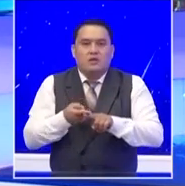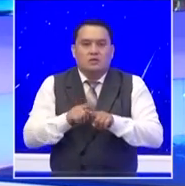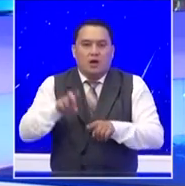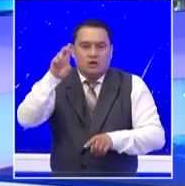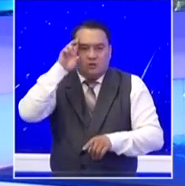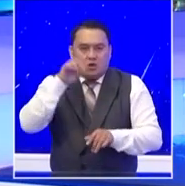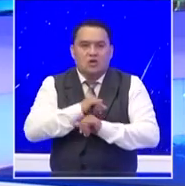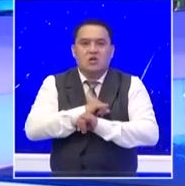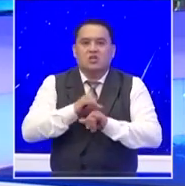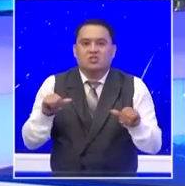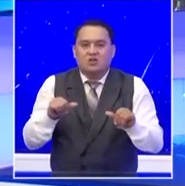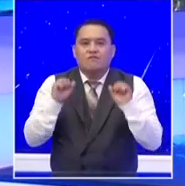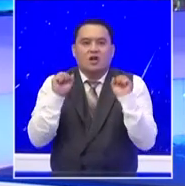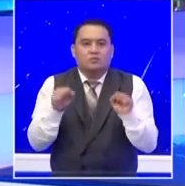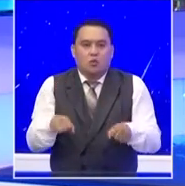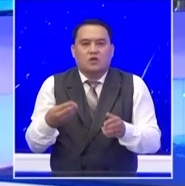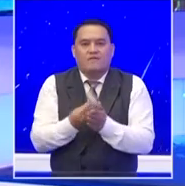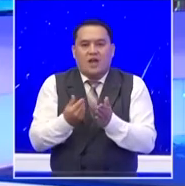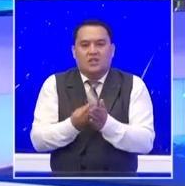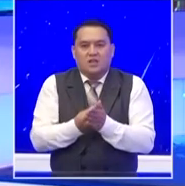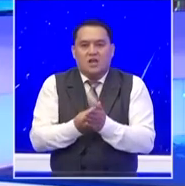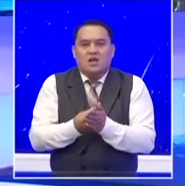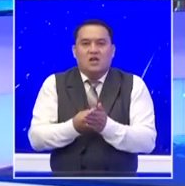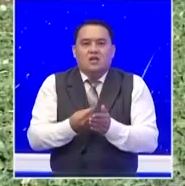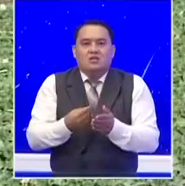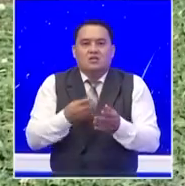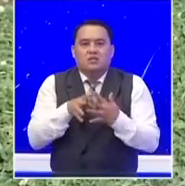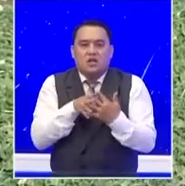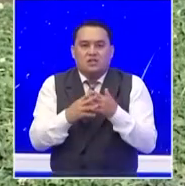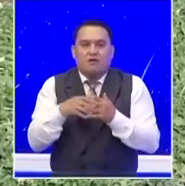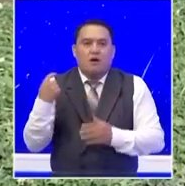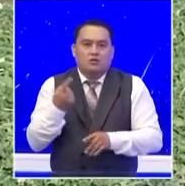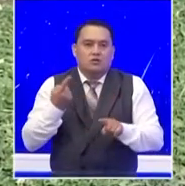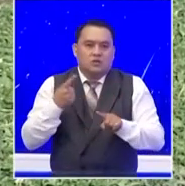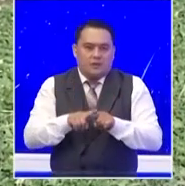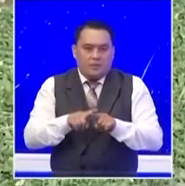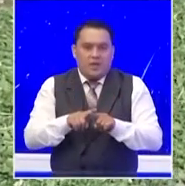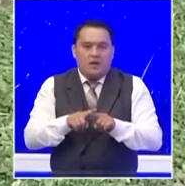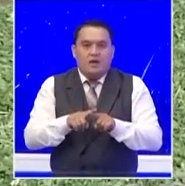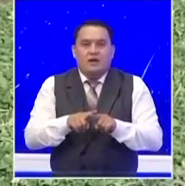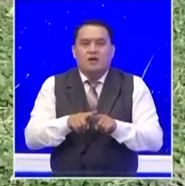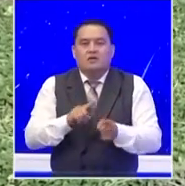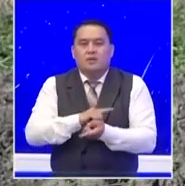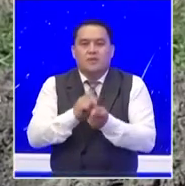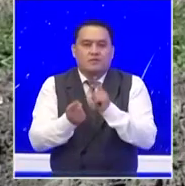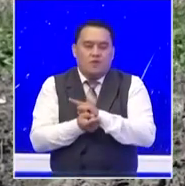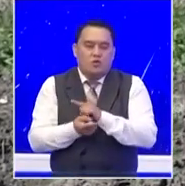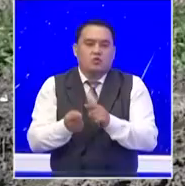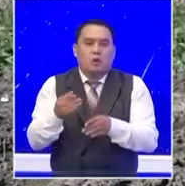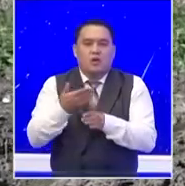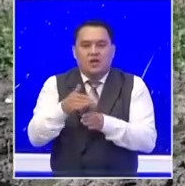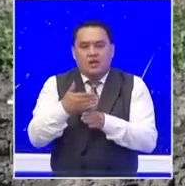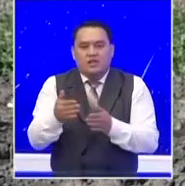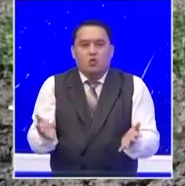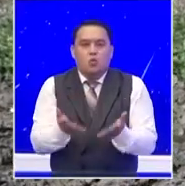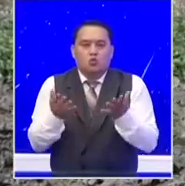стране намерены расширить возможности финансирования лизинга сельскохозяйственной техники и рефинансирования кредитов. Для